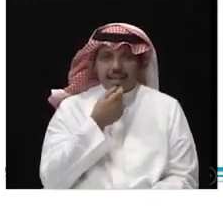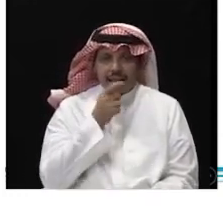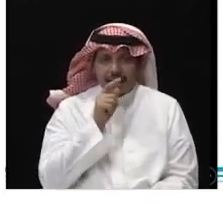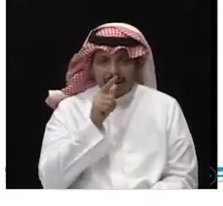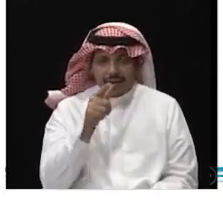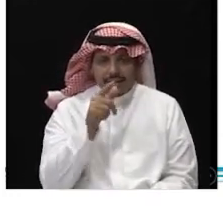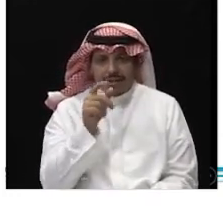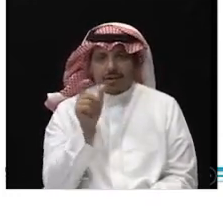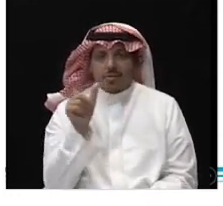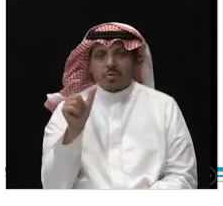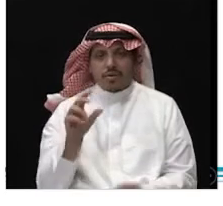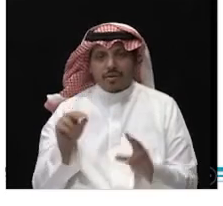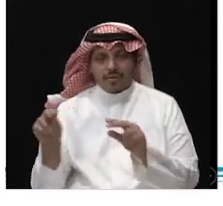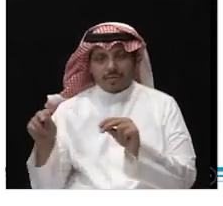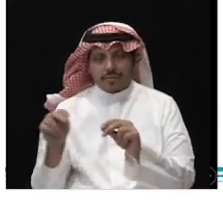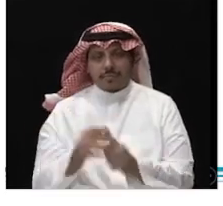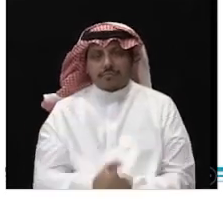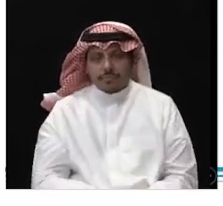أو، أن.